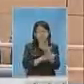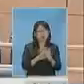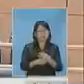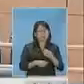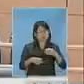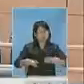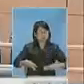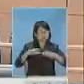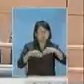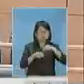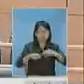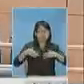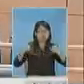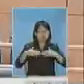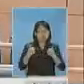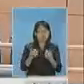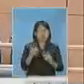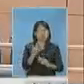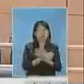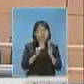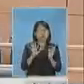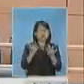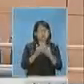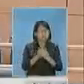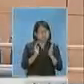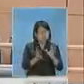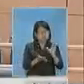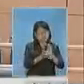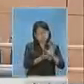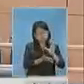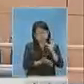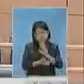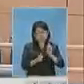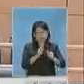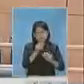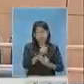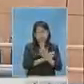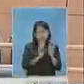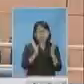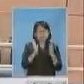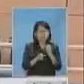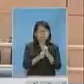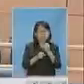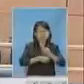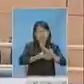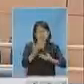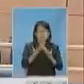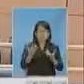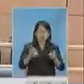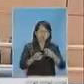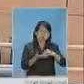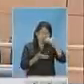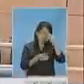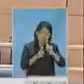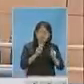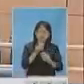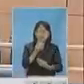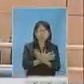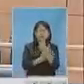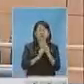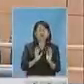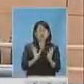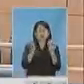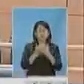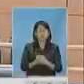สุขนักลงทุนเสียโอกาสนักท่องเที่ยวเสียโอกาสข้าราชการพ่อค้าประชาชนนักเรียนนักศึกษาเสียโอกาสครับ